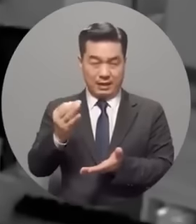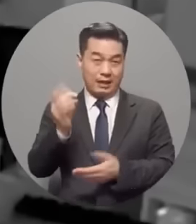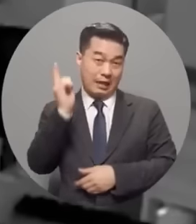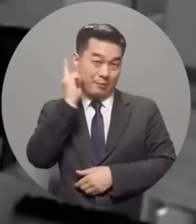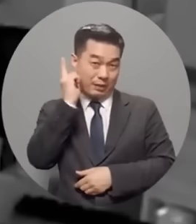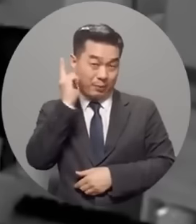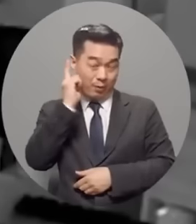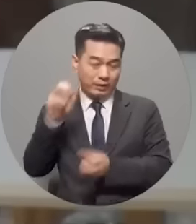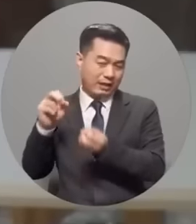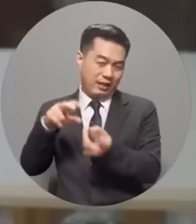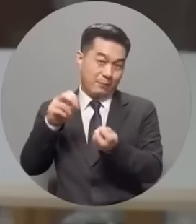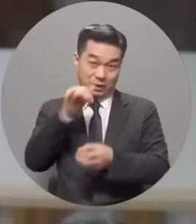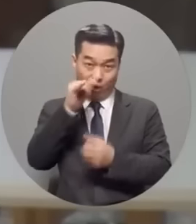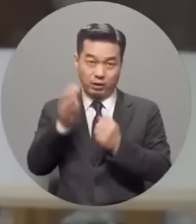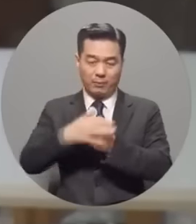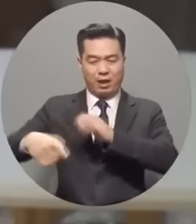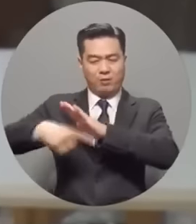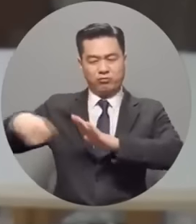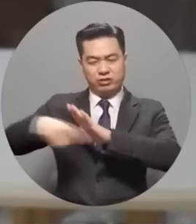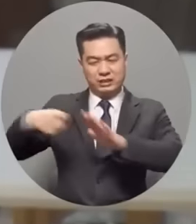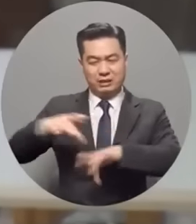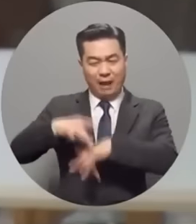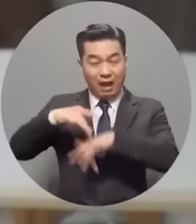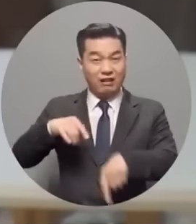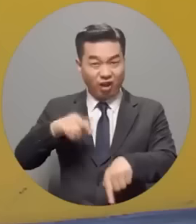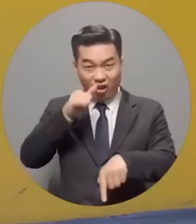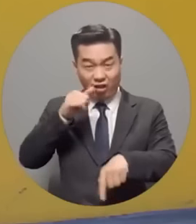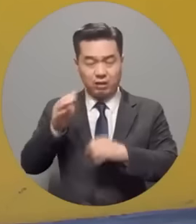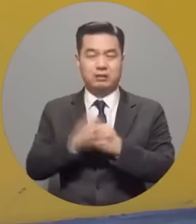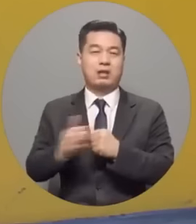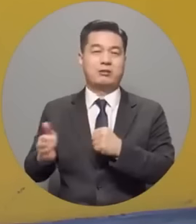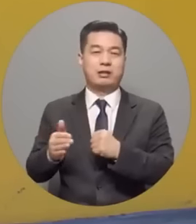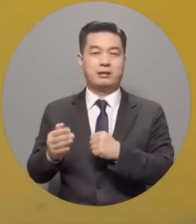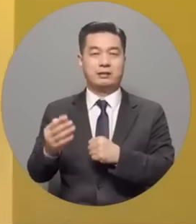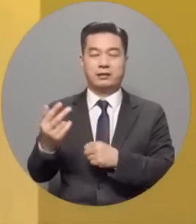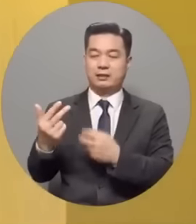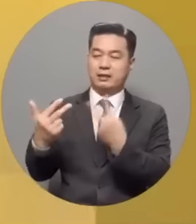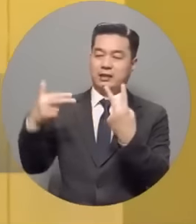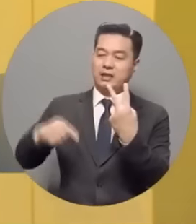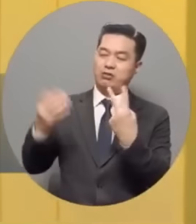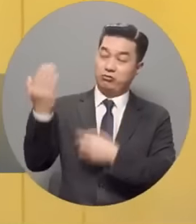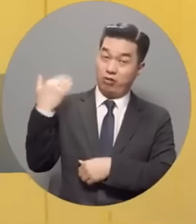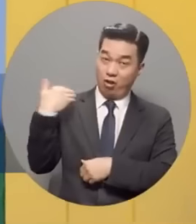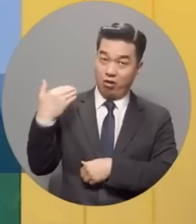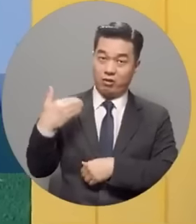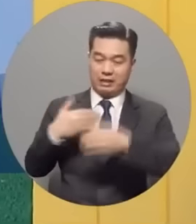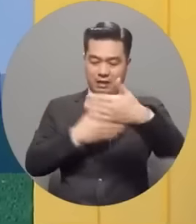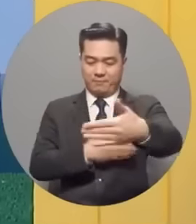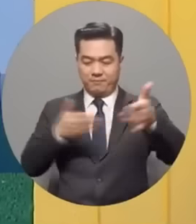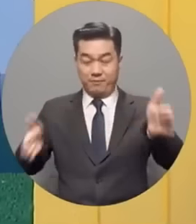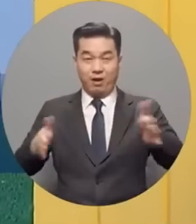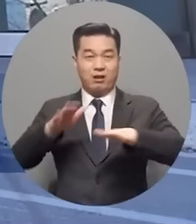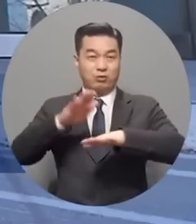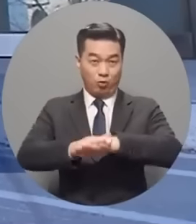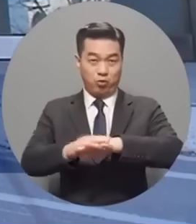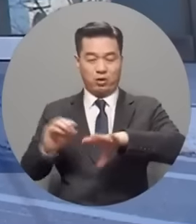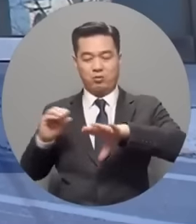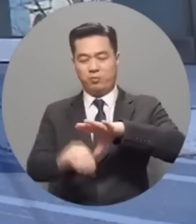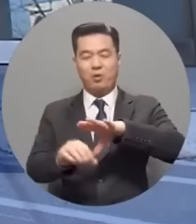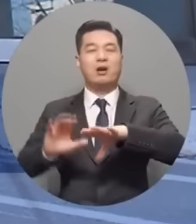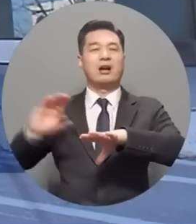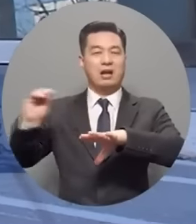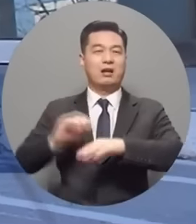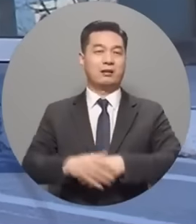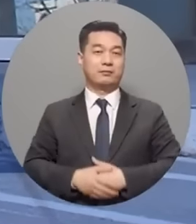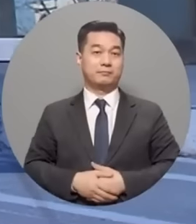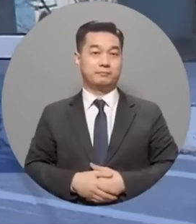많은데 분실과 도난 사고가 잇따르자 2주 전 사물함을 설치했습니다. 택배 보관하려고 요즘에는 그 많이 이렇게